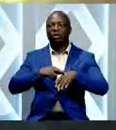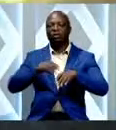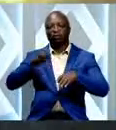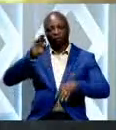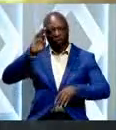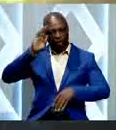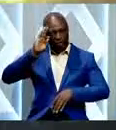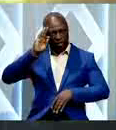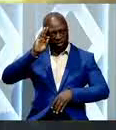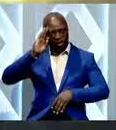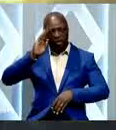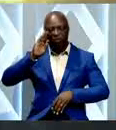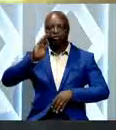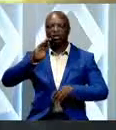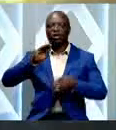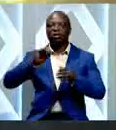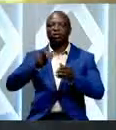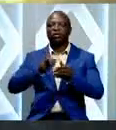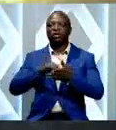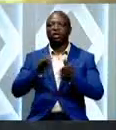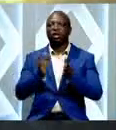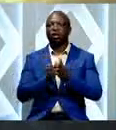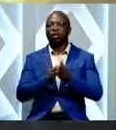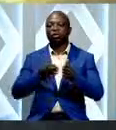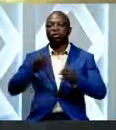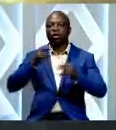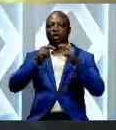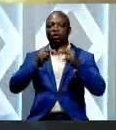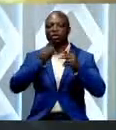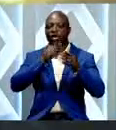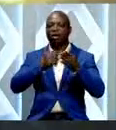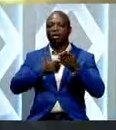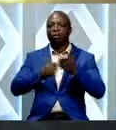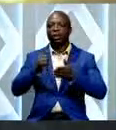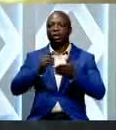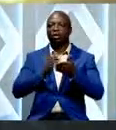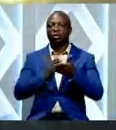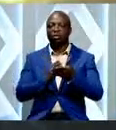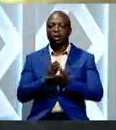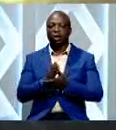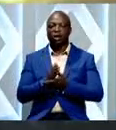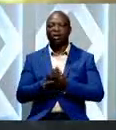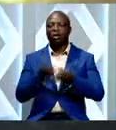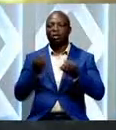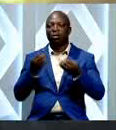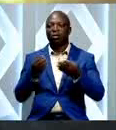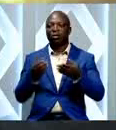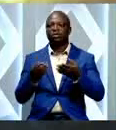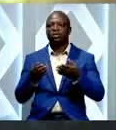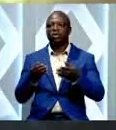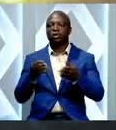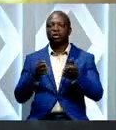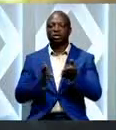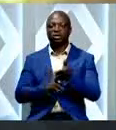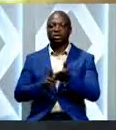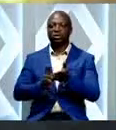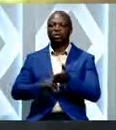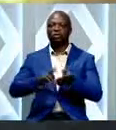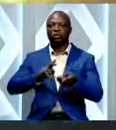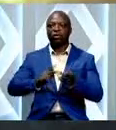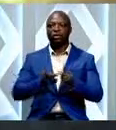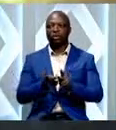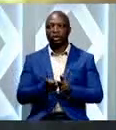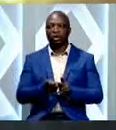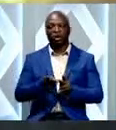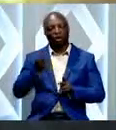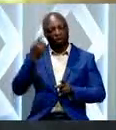Faure Sozimna Niasimbi. Cette rencontre de haut niveau sera marquée par plusieurs séries de signatures de partenariats